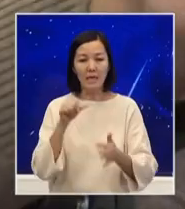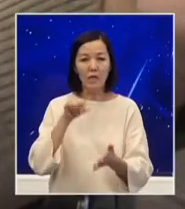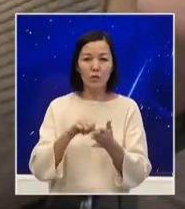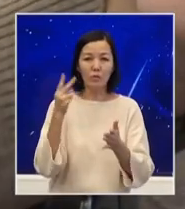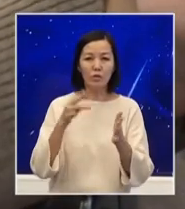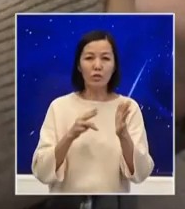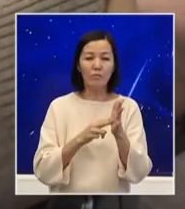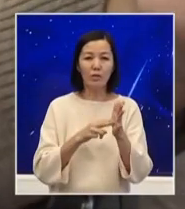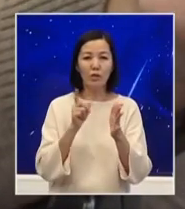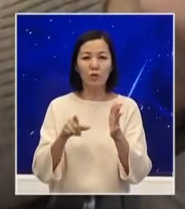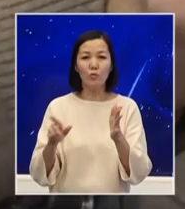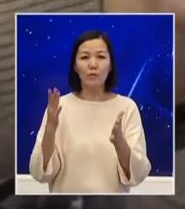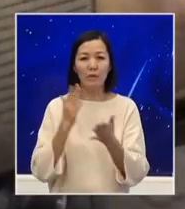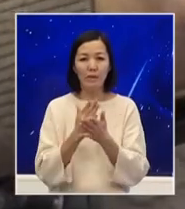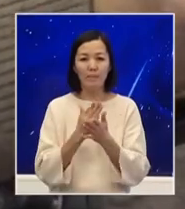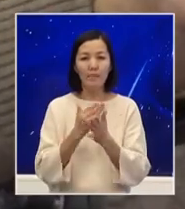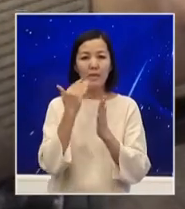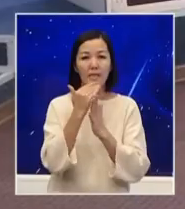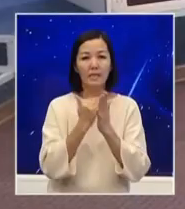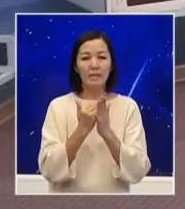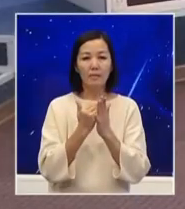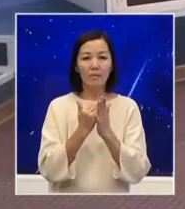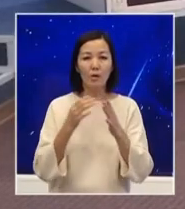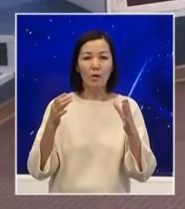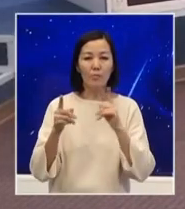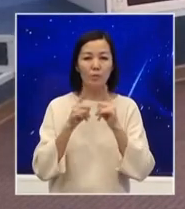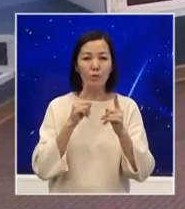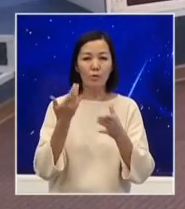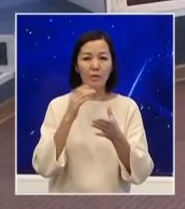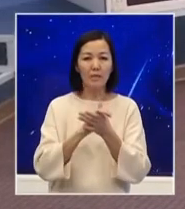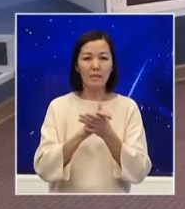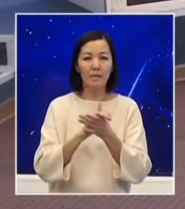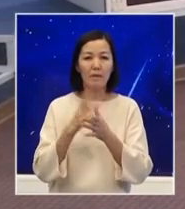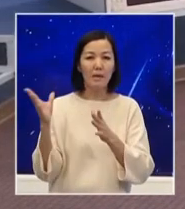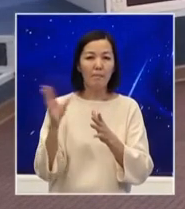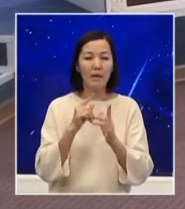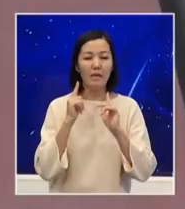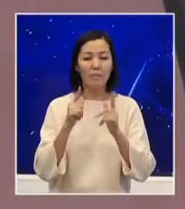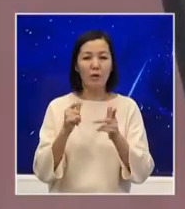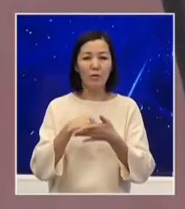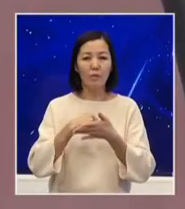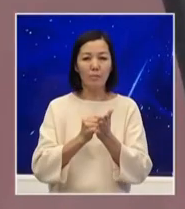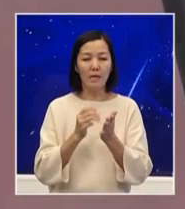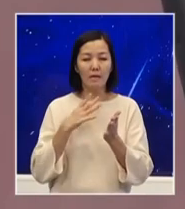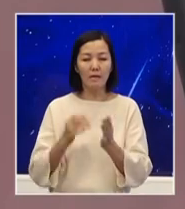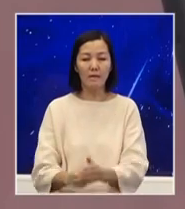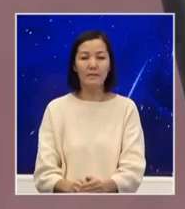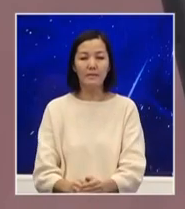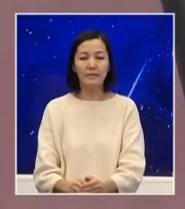пікірсайысқа қатысушы 27 үміткер бар. Тізімі бюро отырысында таныстырылып, бір ауыздан мақұлданды.